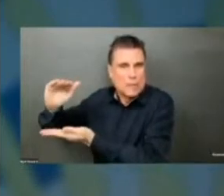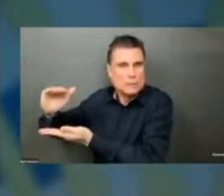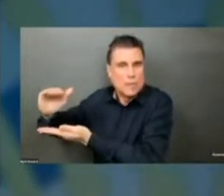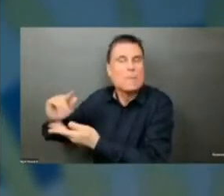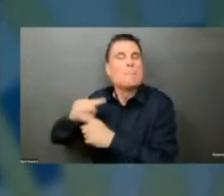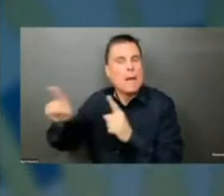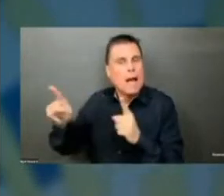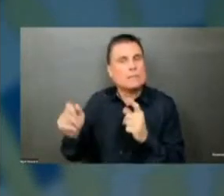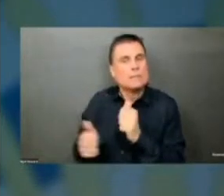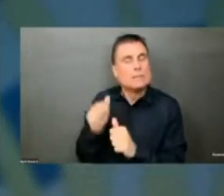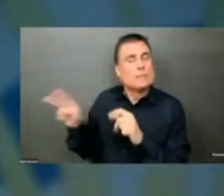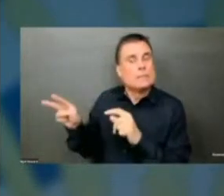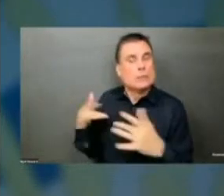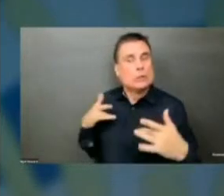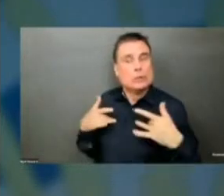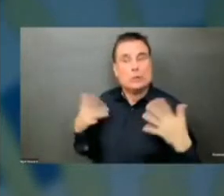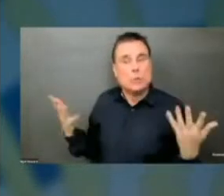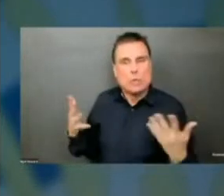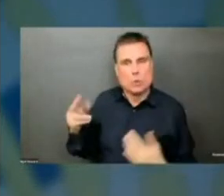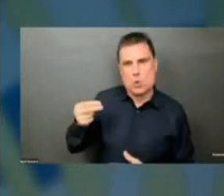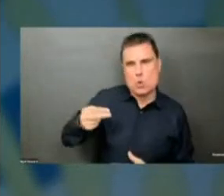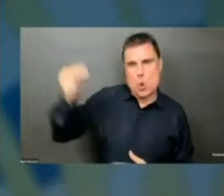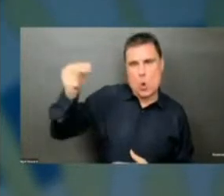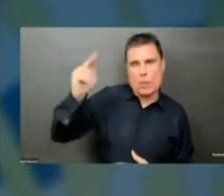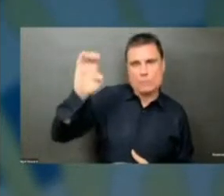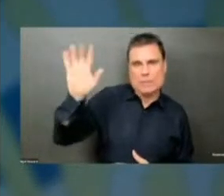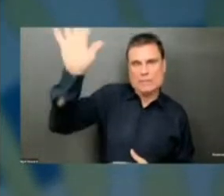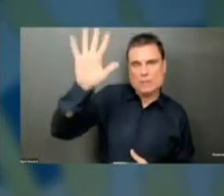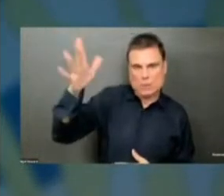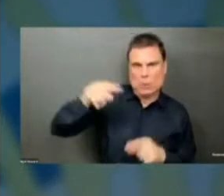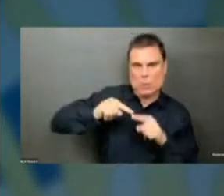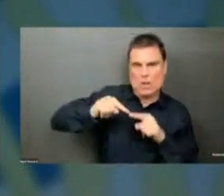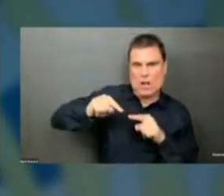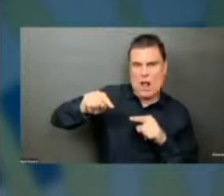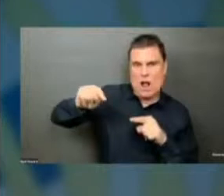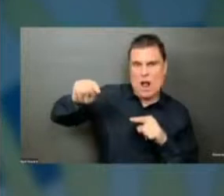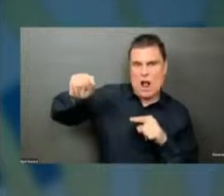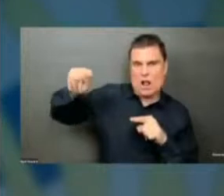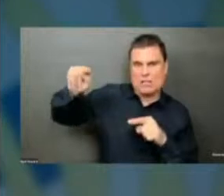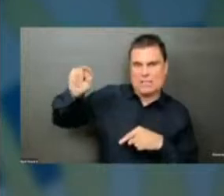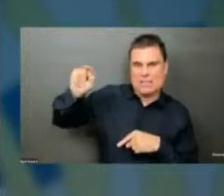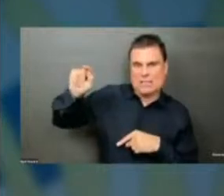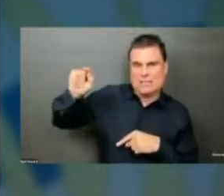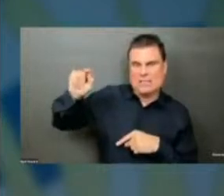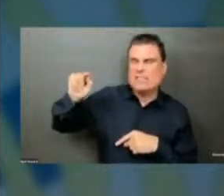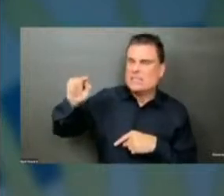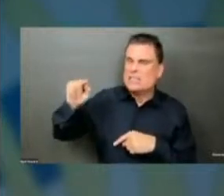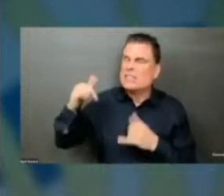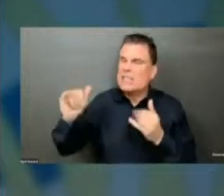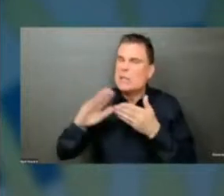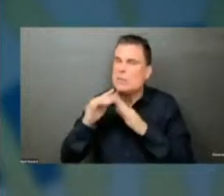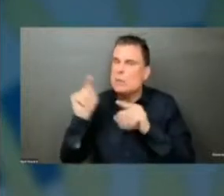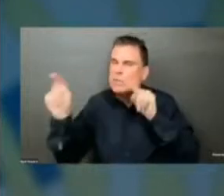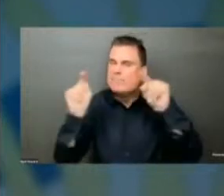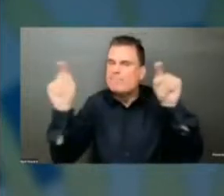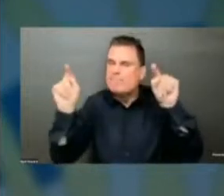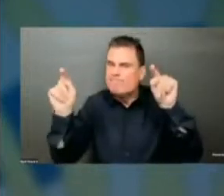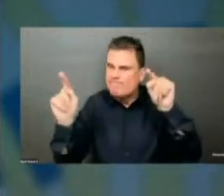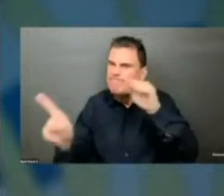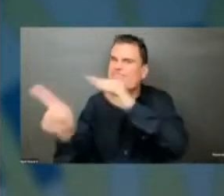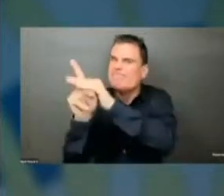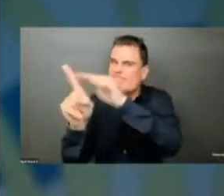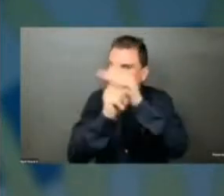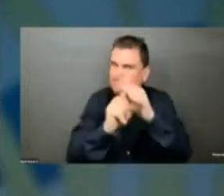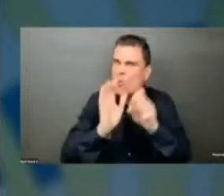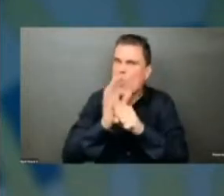个趋 and 势 that 还是很 reflects 明显。 transmission in 这个 several 下降趋势 communities 不是很明 across the 显，虽然也 north. 是在下 That 降， is now coming down, but still remains 但是虽